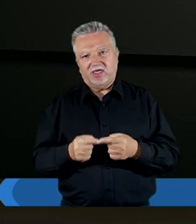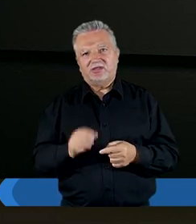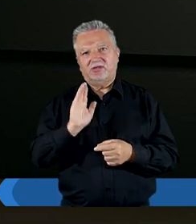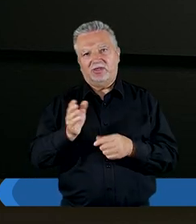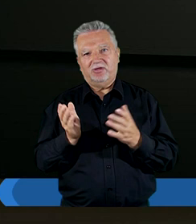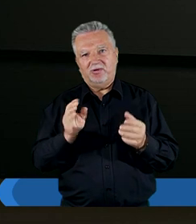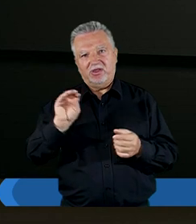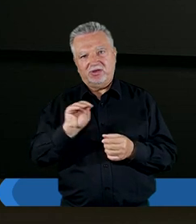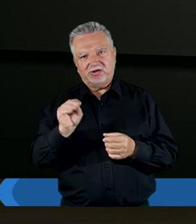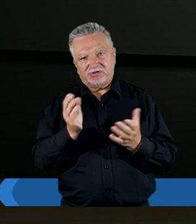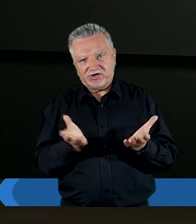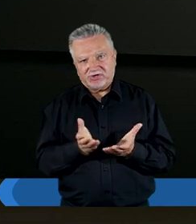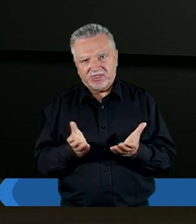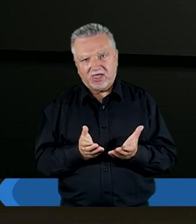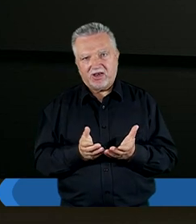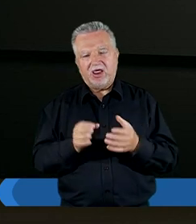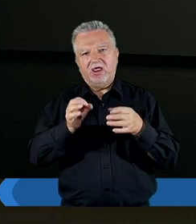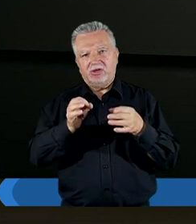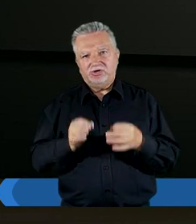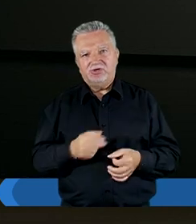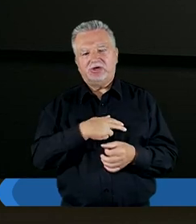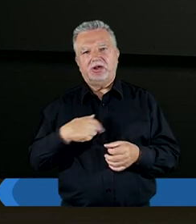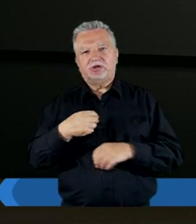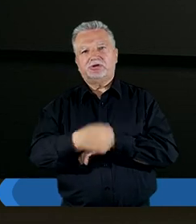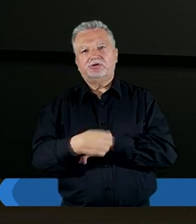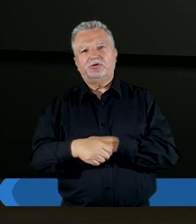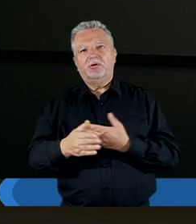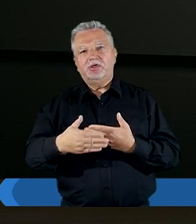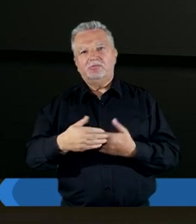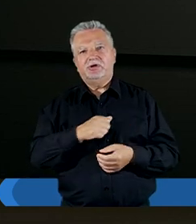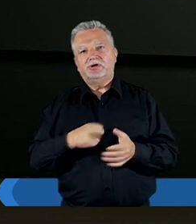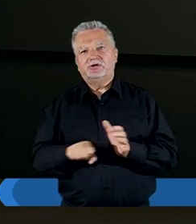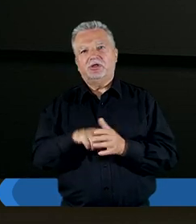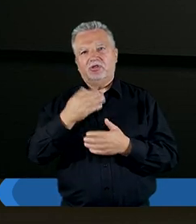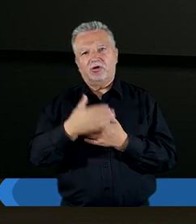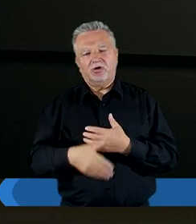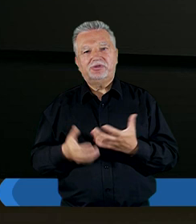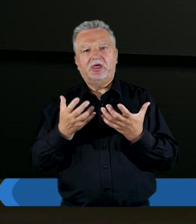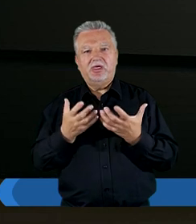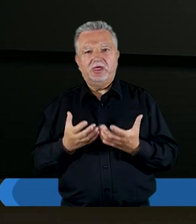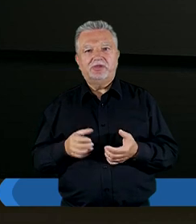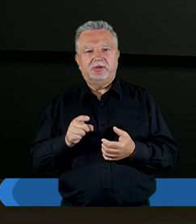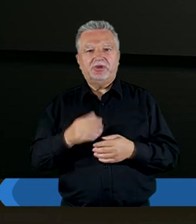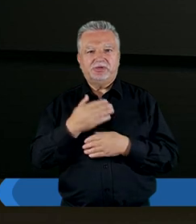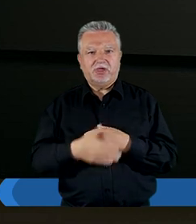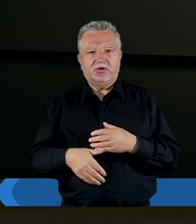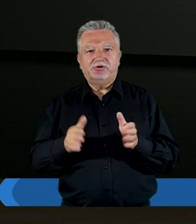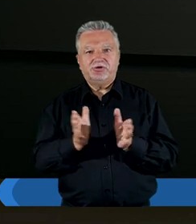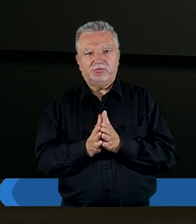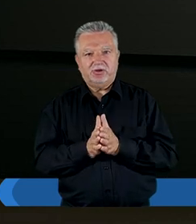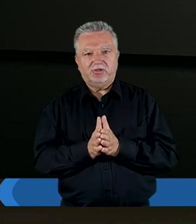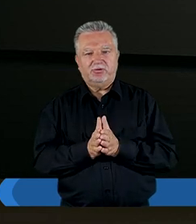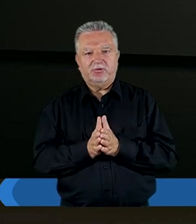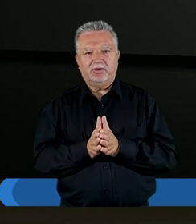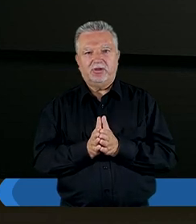jeszcze czytane. Dzisiaj nasze studium zbliża się już do końca. Chcielibyśmy je również zakończyć